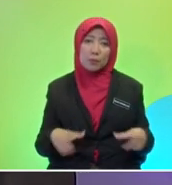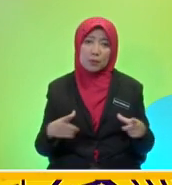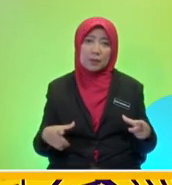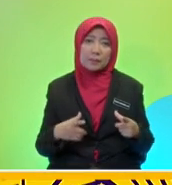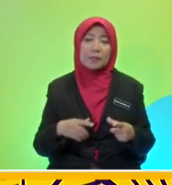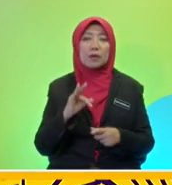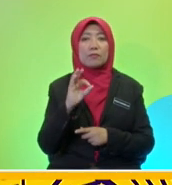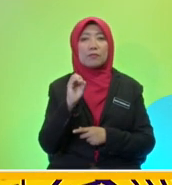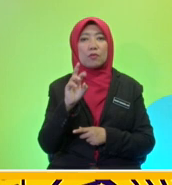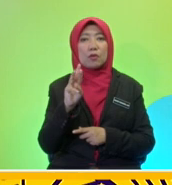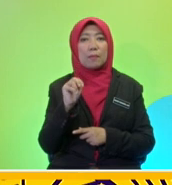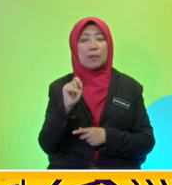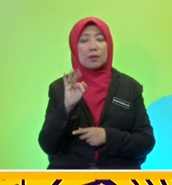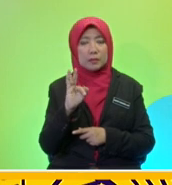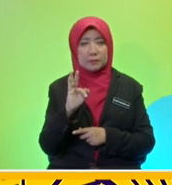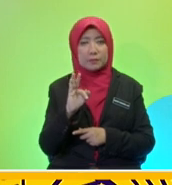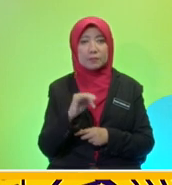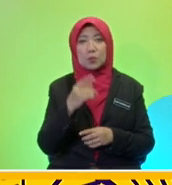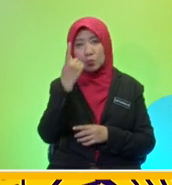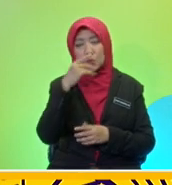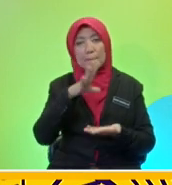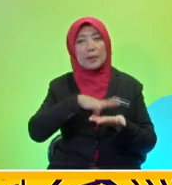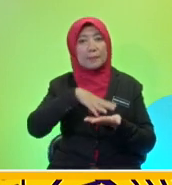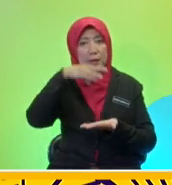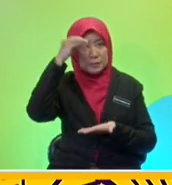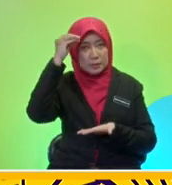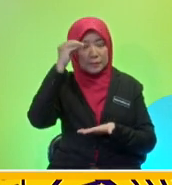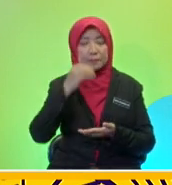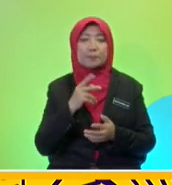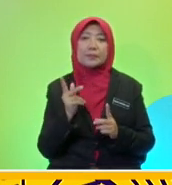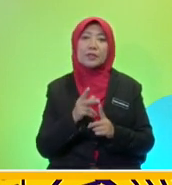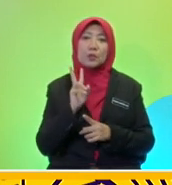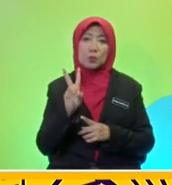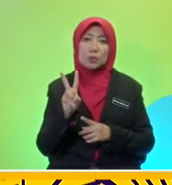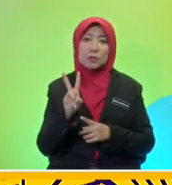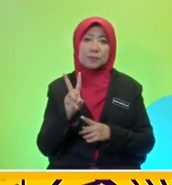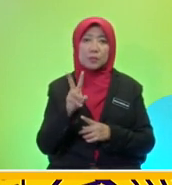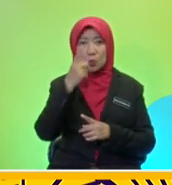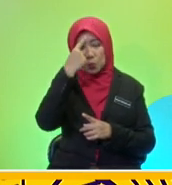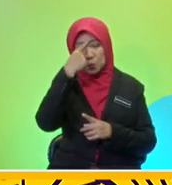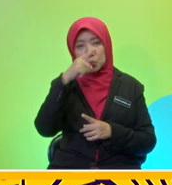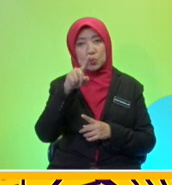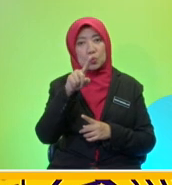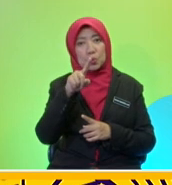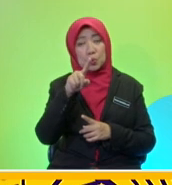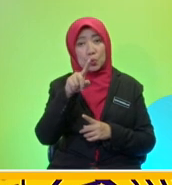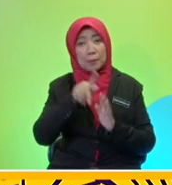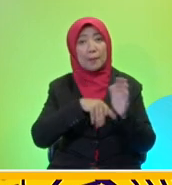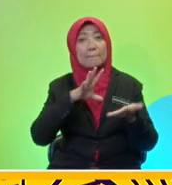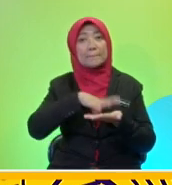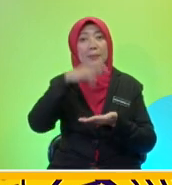formatif formatif ada dua jenis yang pertama adalah pemancing untuk pemeliharaan yang kedua formatif untuk sebagai pembelajaran